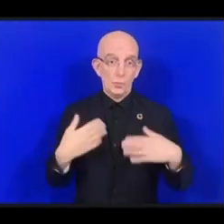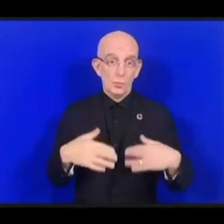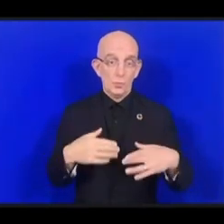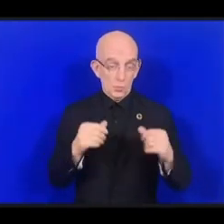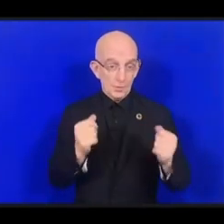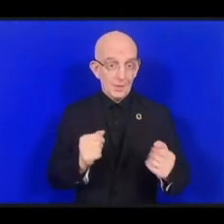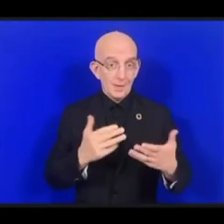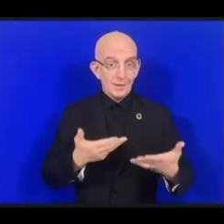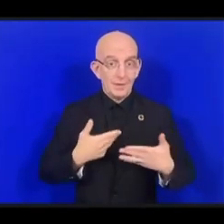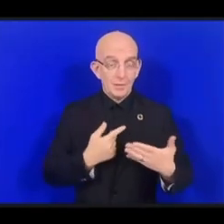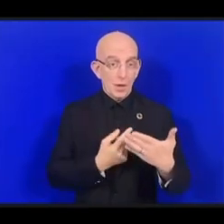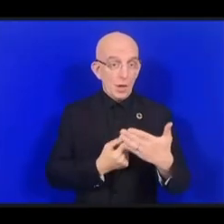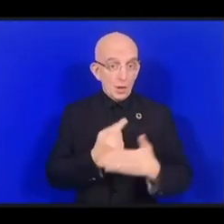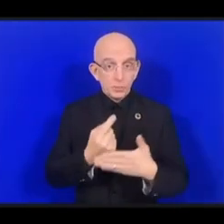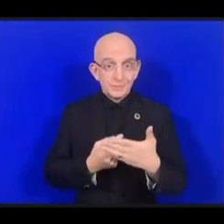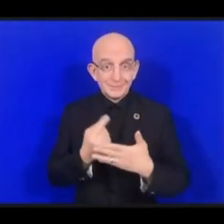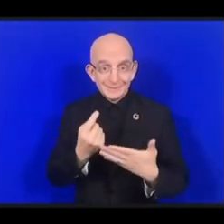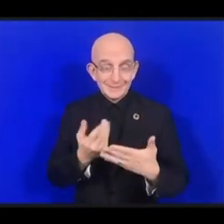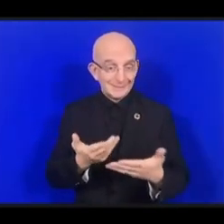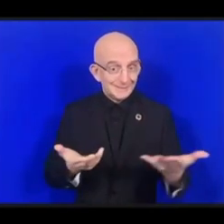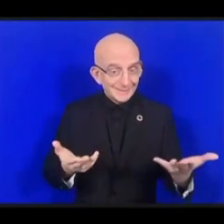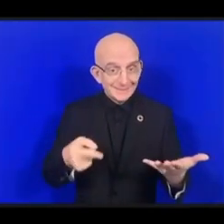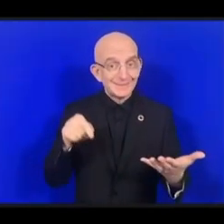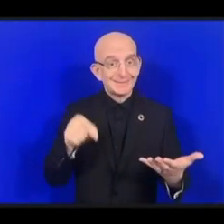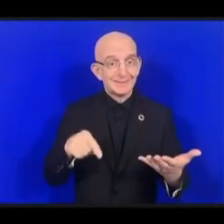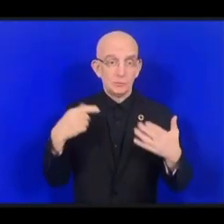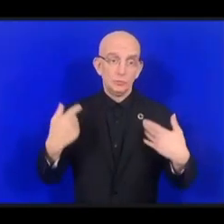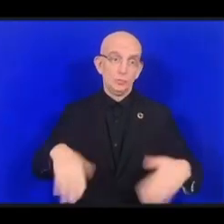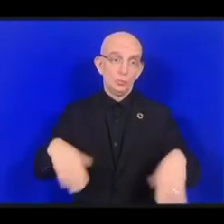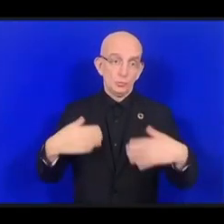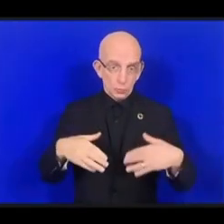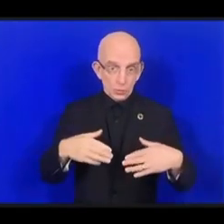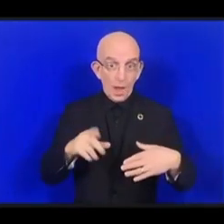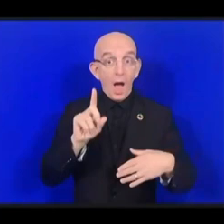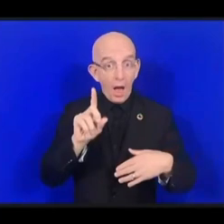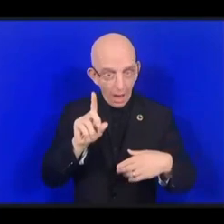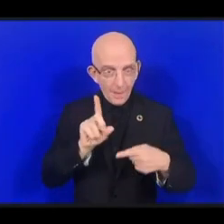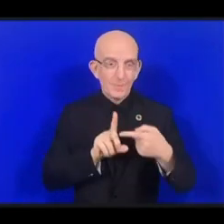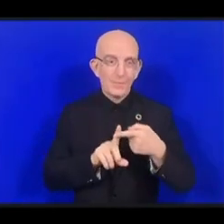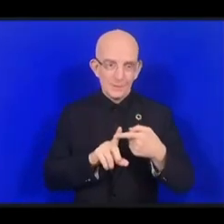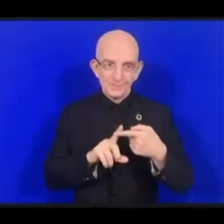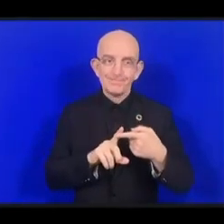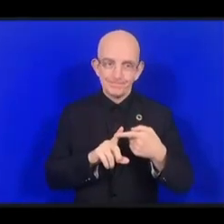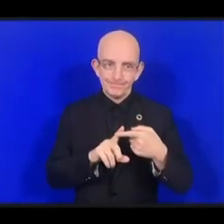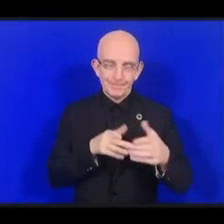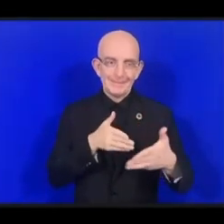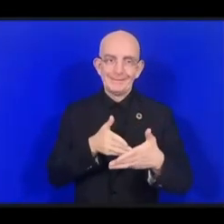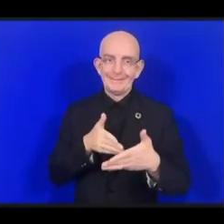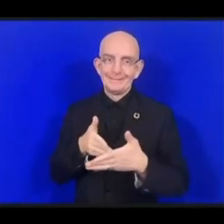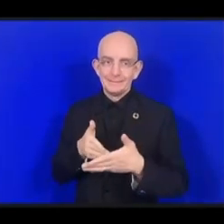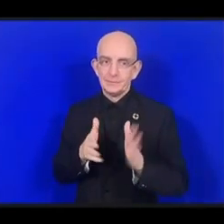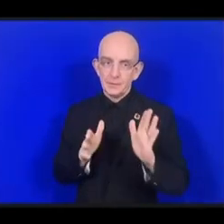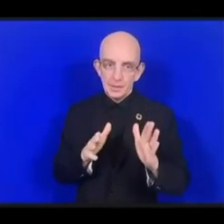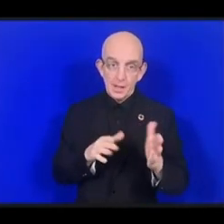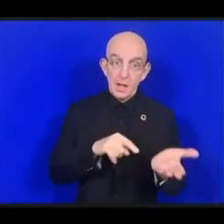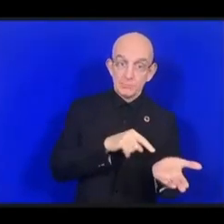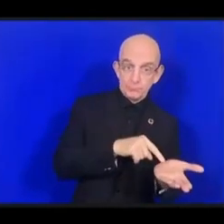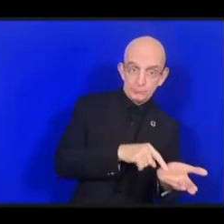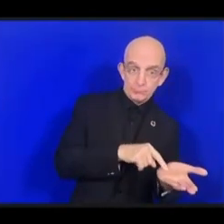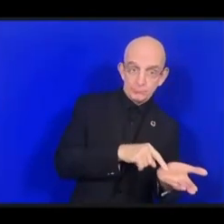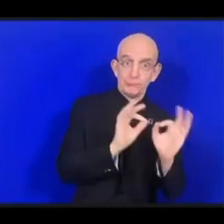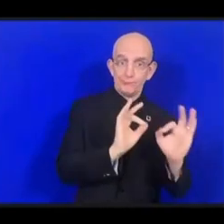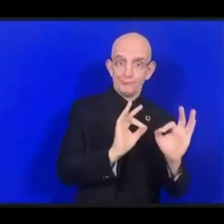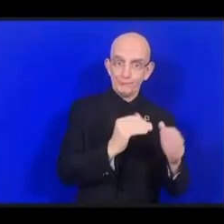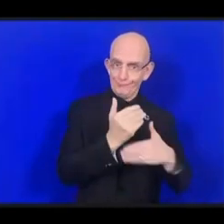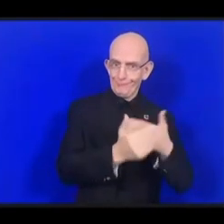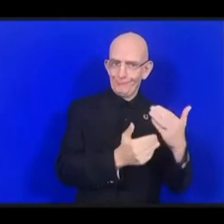ます世界のより良き進歩の力となる一方でオンラインとオフラインの両方で壊滅